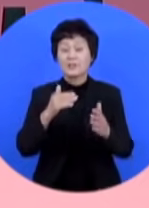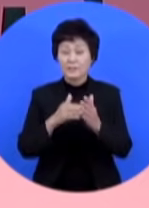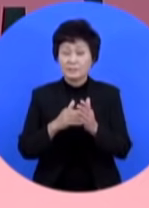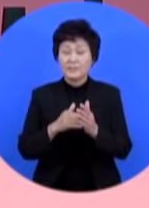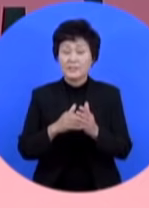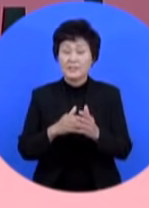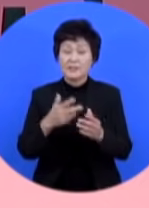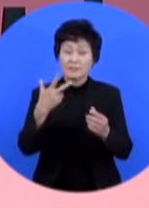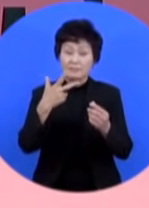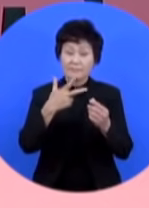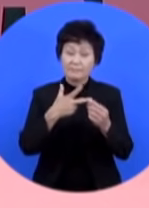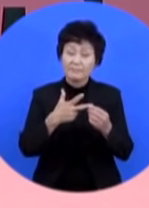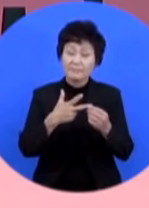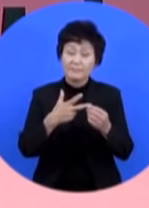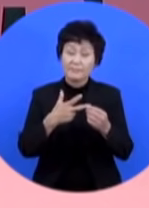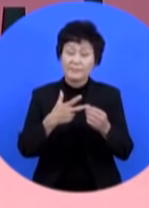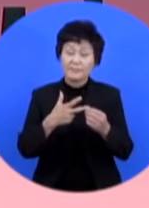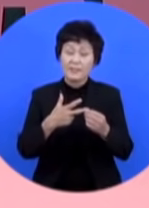일곱 번째,